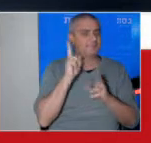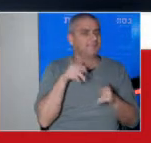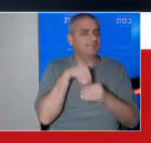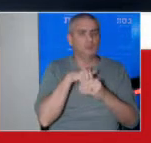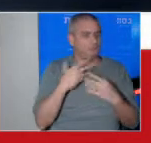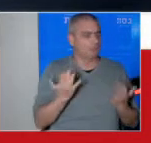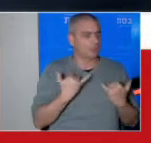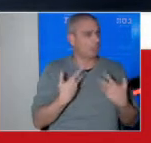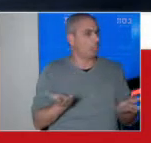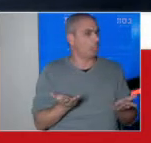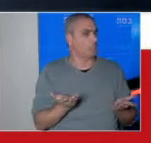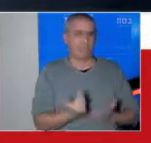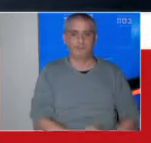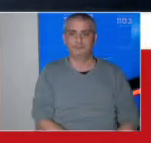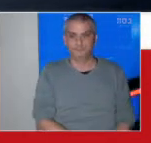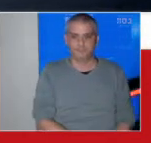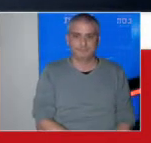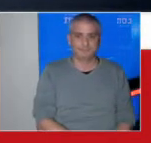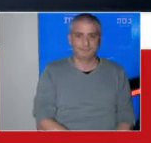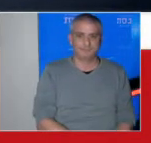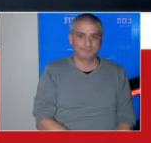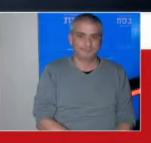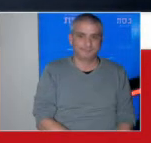שם שאין לנו היום?